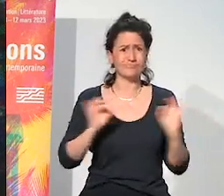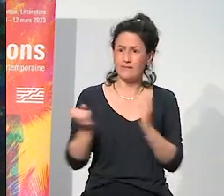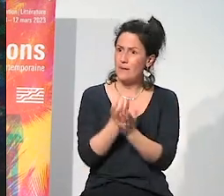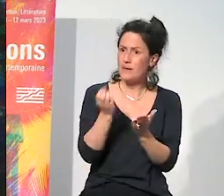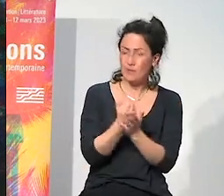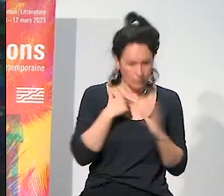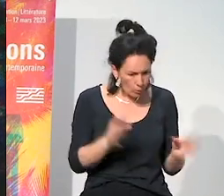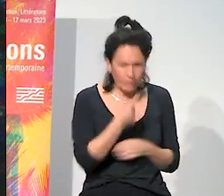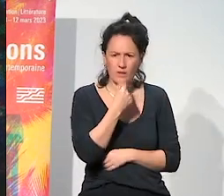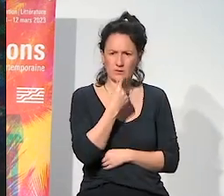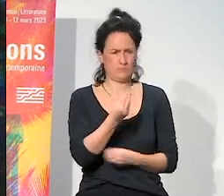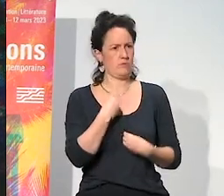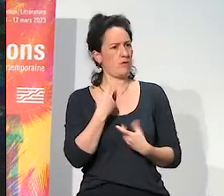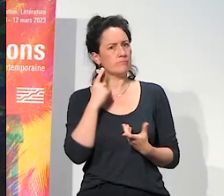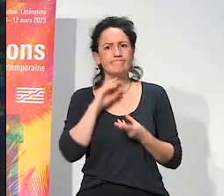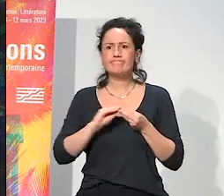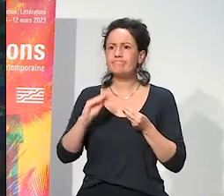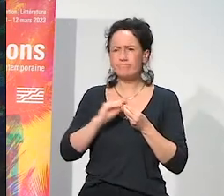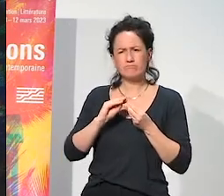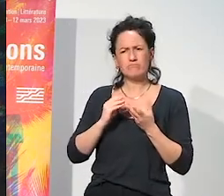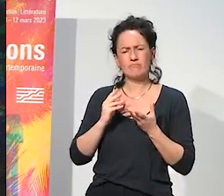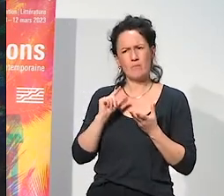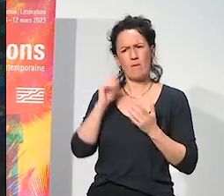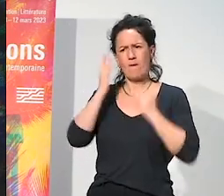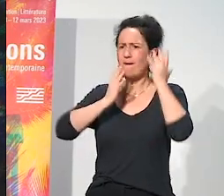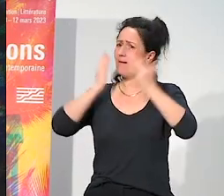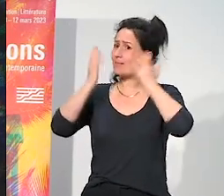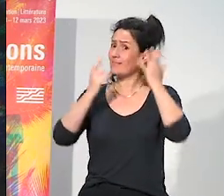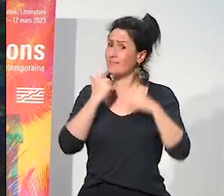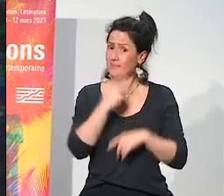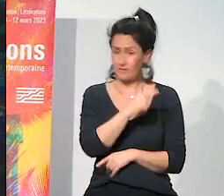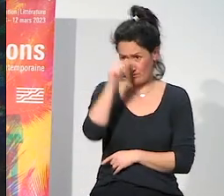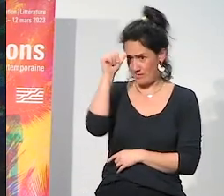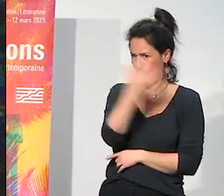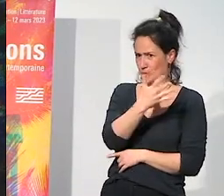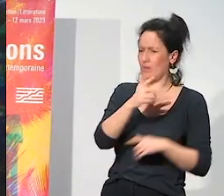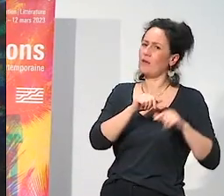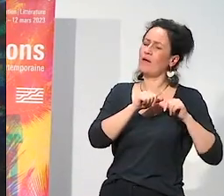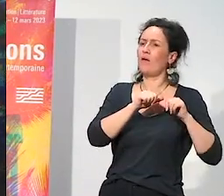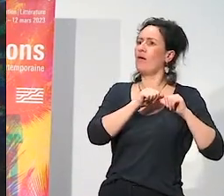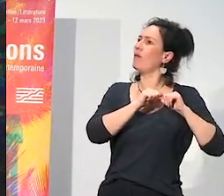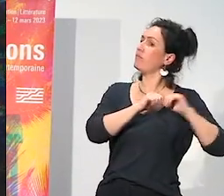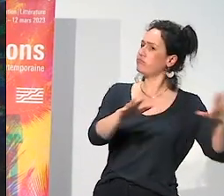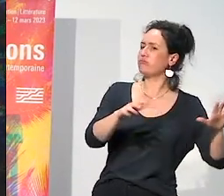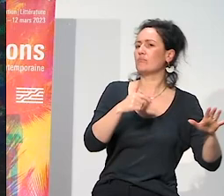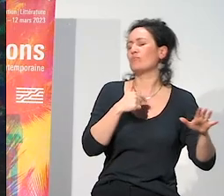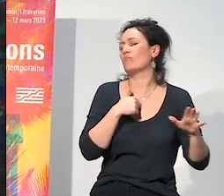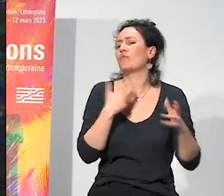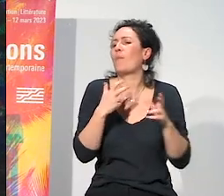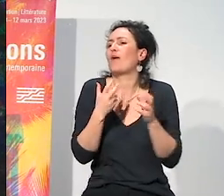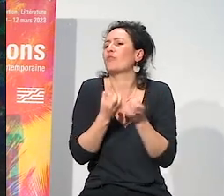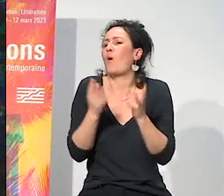c'est très inquiétant. Parce que une fois publié aux États-Unis, sans vous raconter trop, parce que c'est dans le livre,